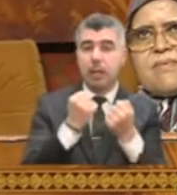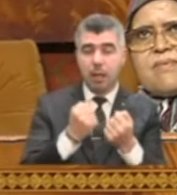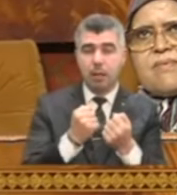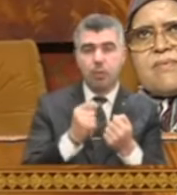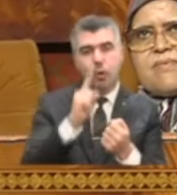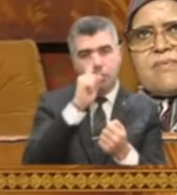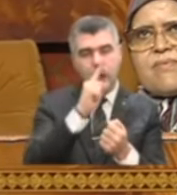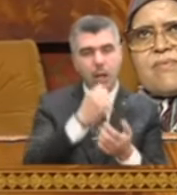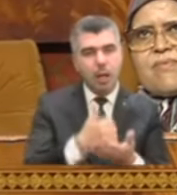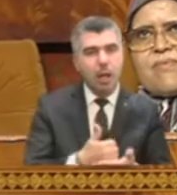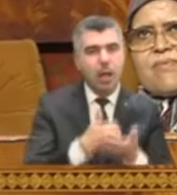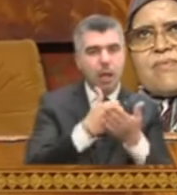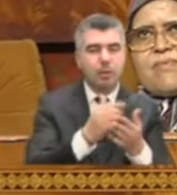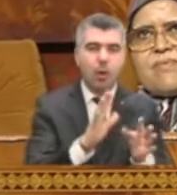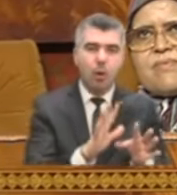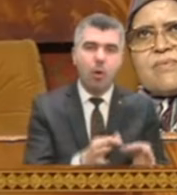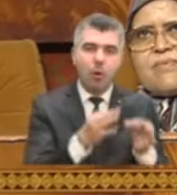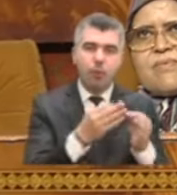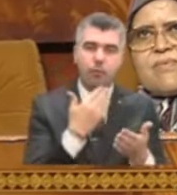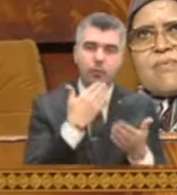كنتمناو أنكم تلقاو لهم حلول، وشكرا.